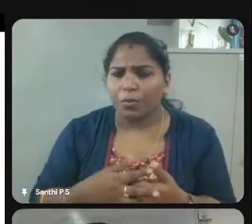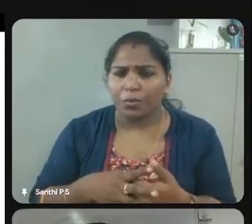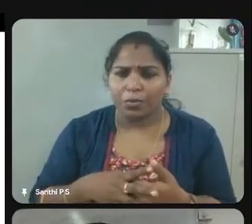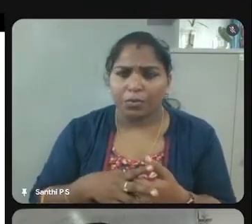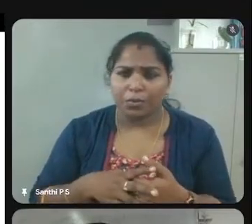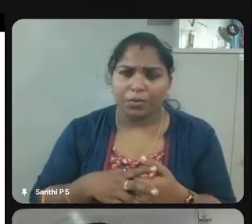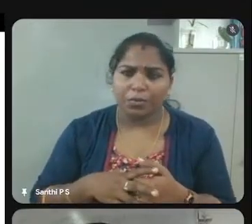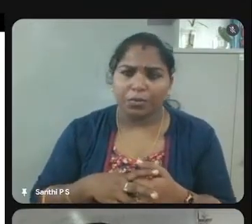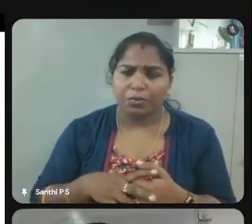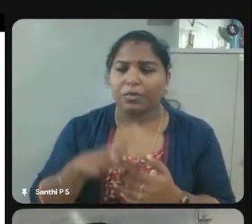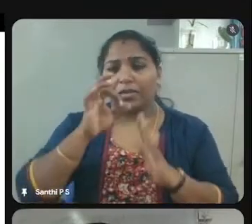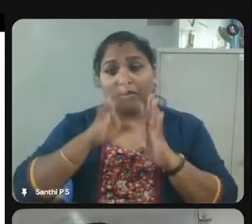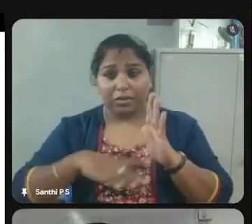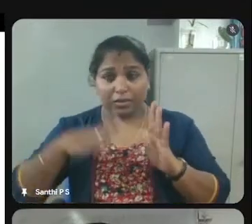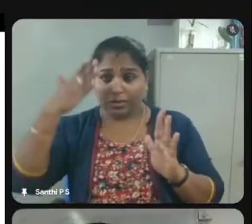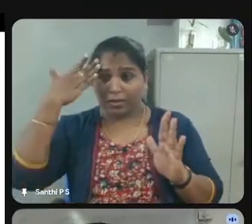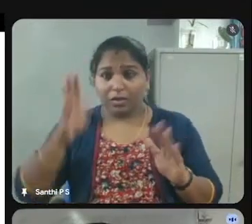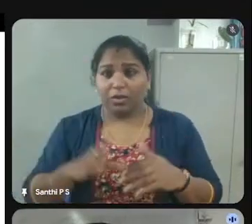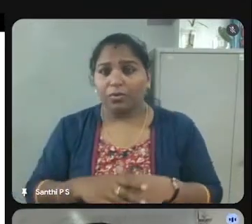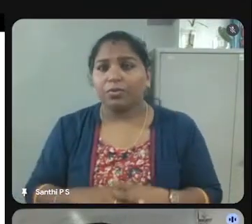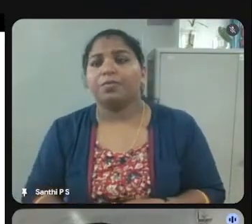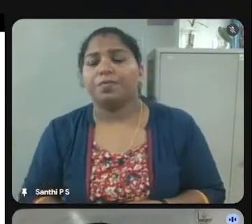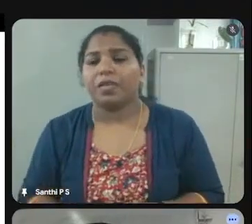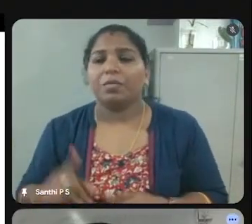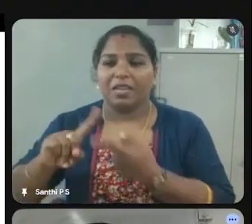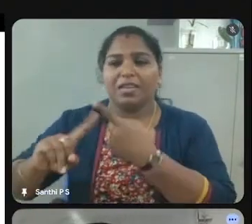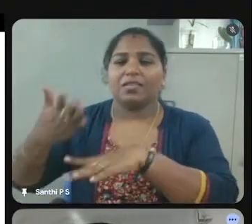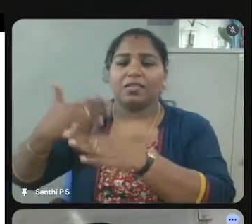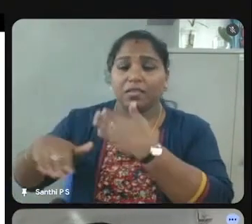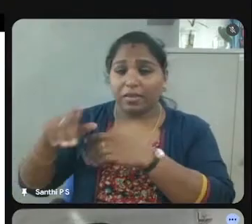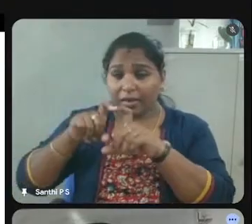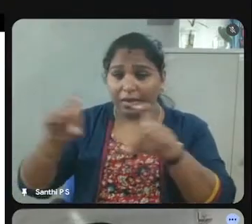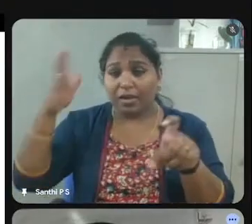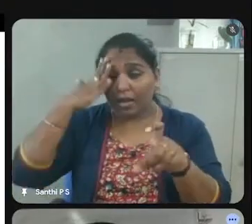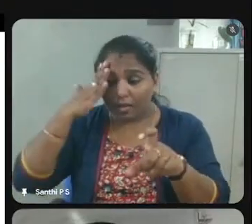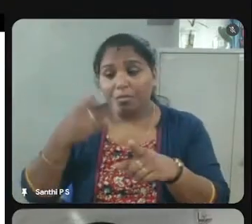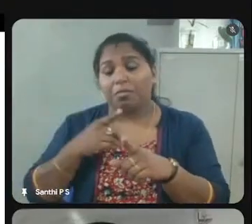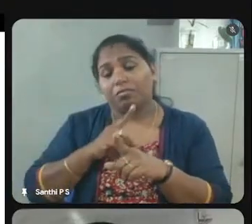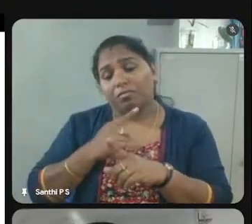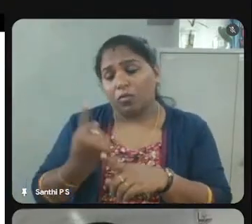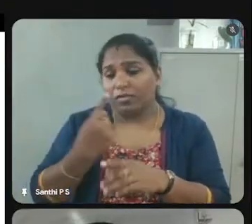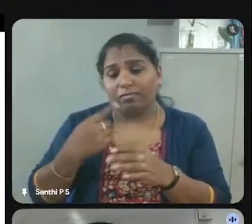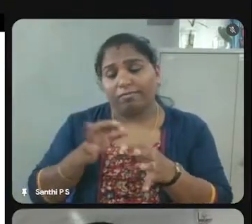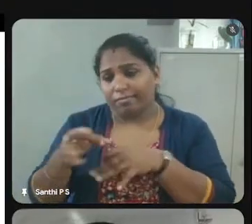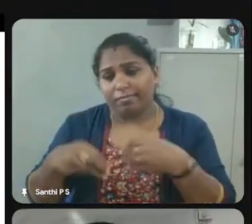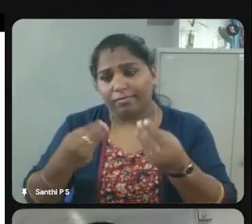അതിനെക്കുറിച്ച് ഡീറ്റെയിൽ ആയിട്ട് എനിക്ക് അറിയത്തില്ല. നമുക്ക് ഹിസ്റ്ററി നല്ലോണം അറിഞ്ഞാൽ മാത്രമേ നമുക്ക് എന്താ പറയണ്ടെന്ന് അറിയുള്ളൂ.